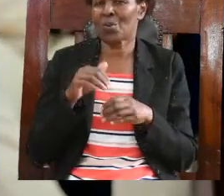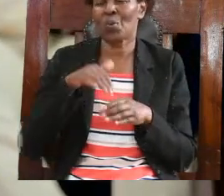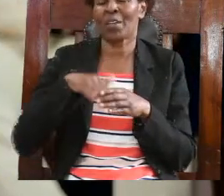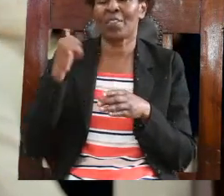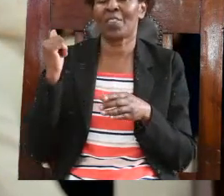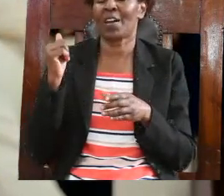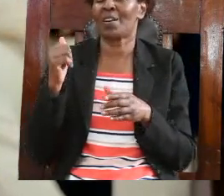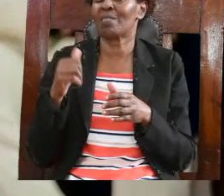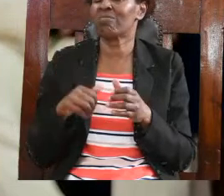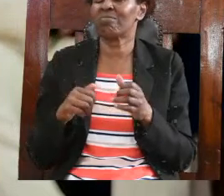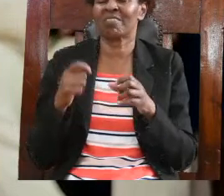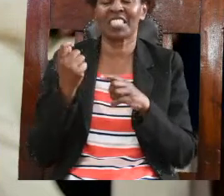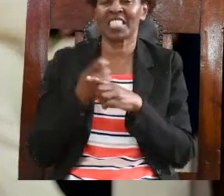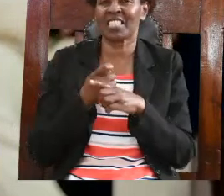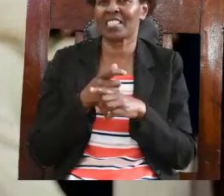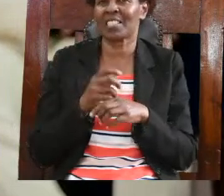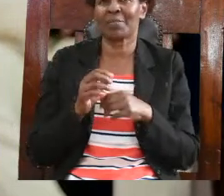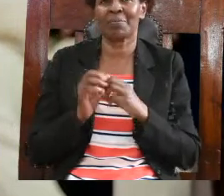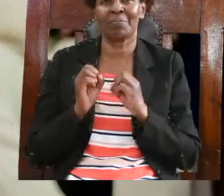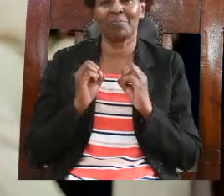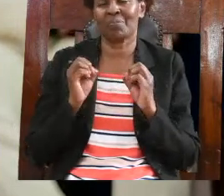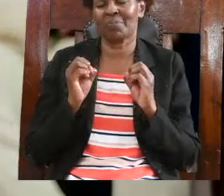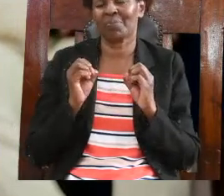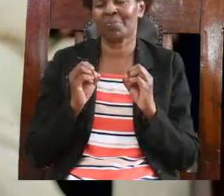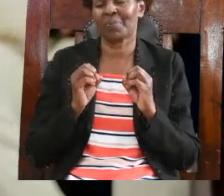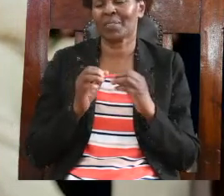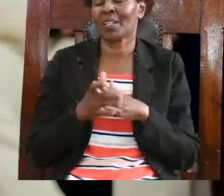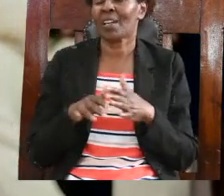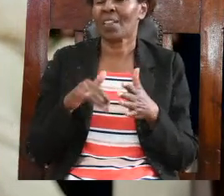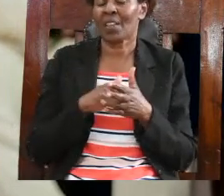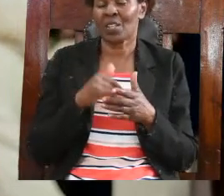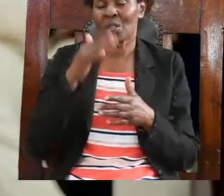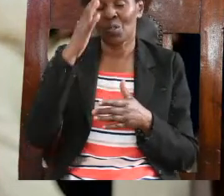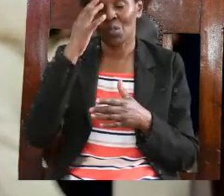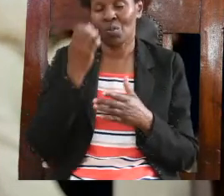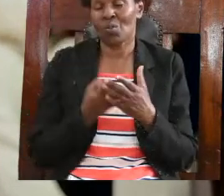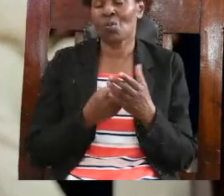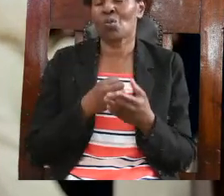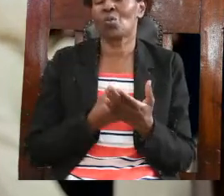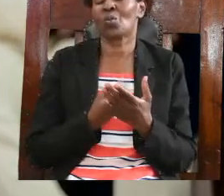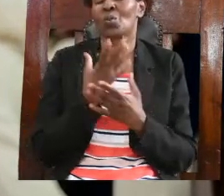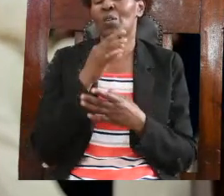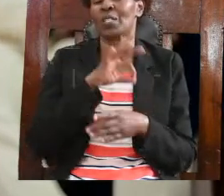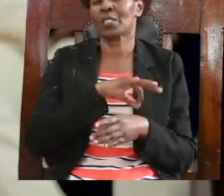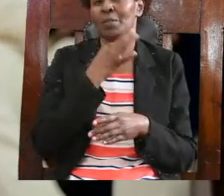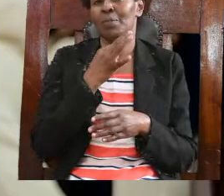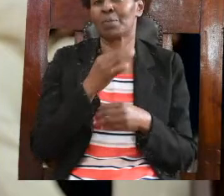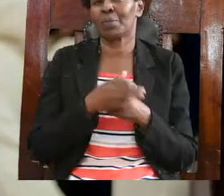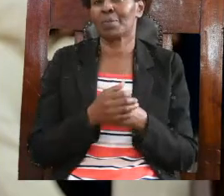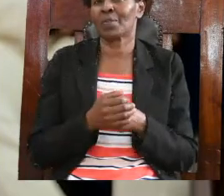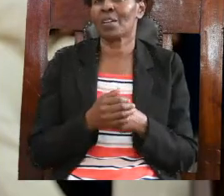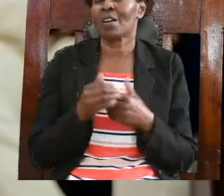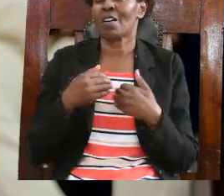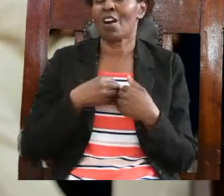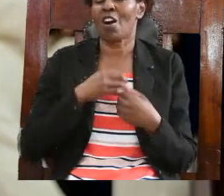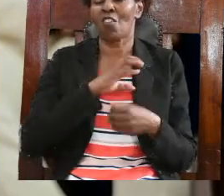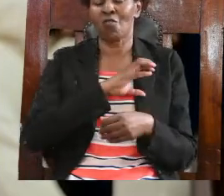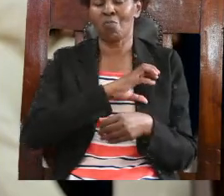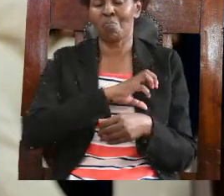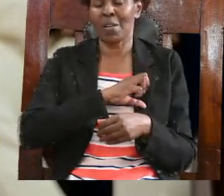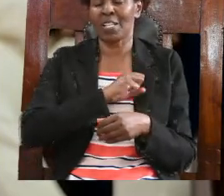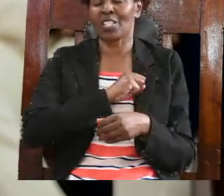kwa imani. Jambo la mwisho, ili uweze kukomaa katika kiroho, vumilia